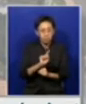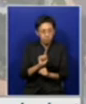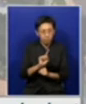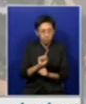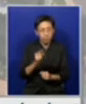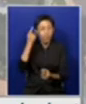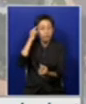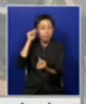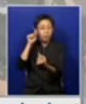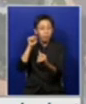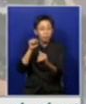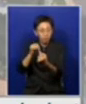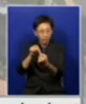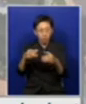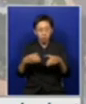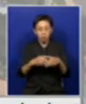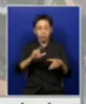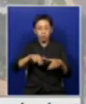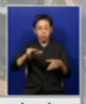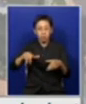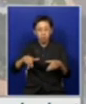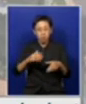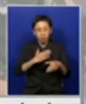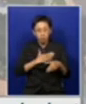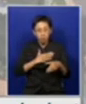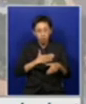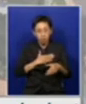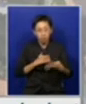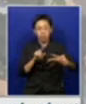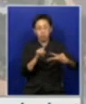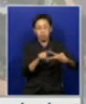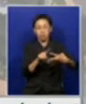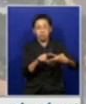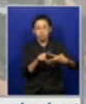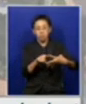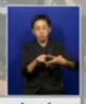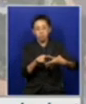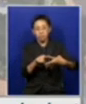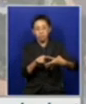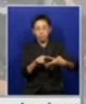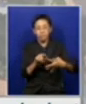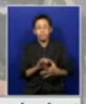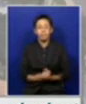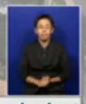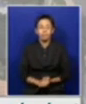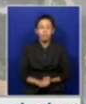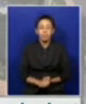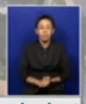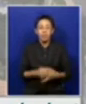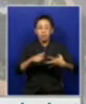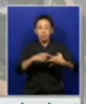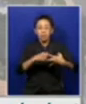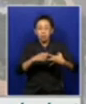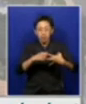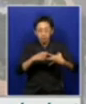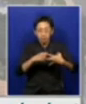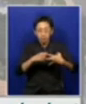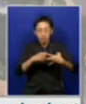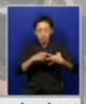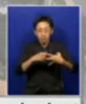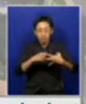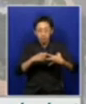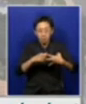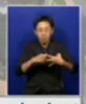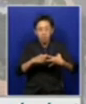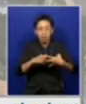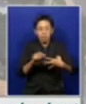ายของพรรคเพื่อไทยก็คือการเป็น world class healthcare facilityหรือ equipment นะครับหรือเรื่องของ world class